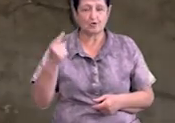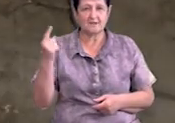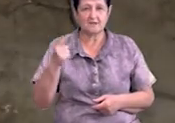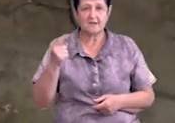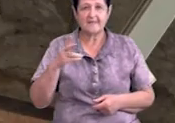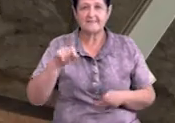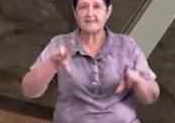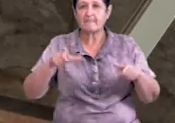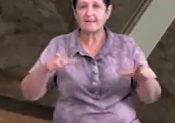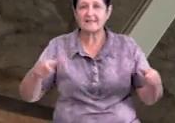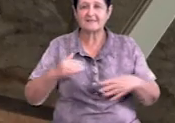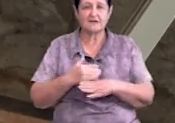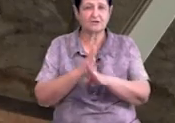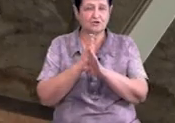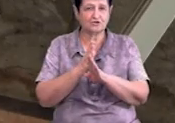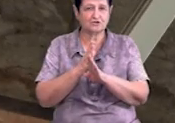– тріщини.